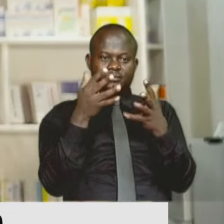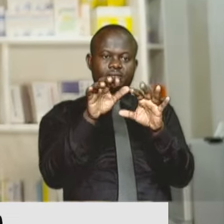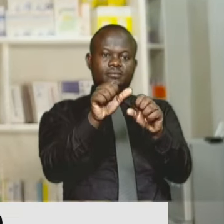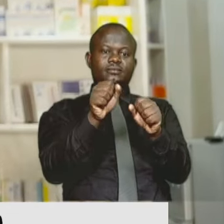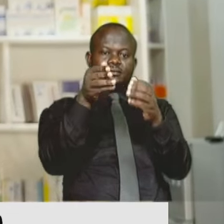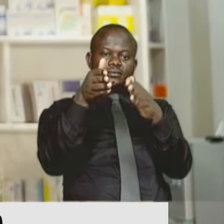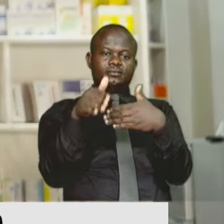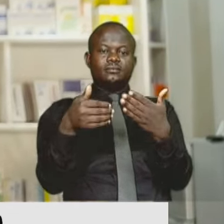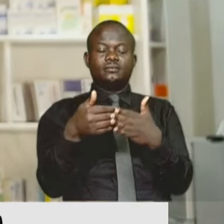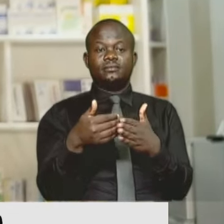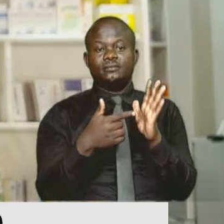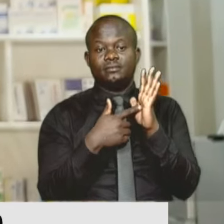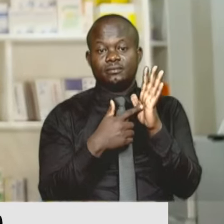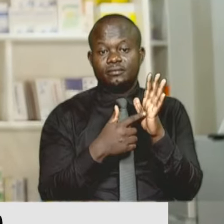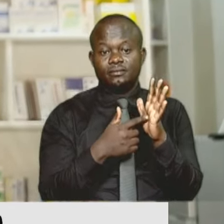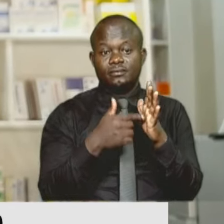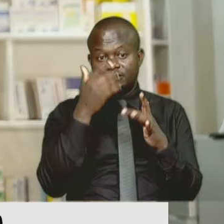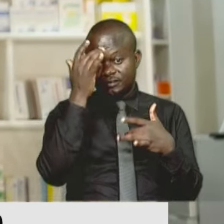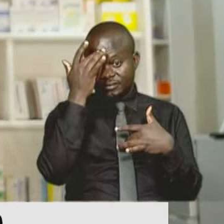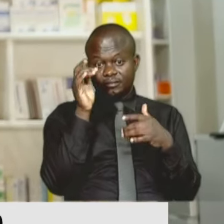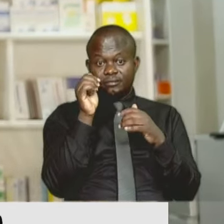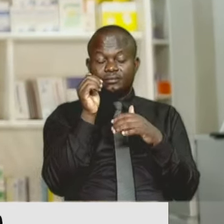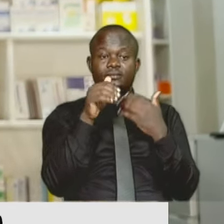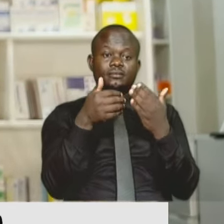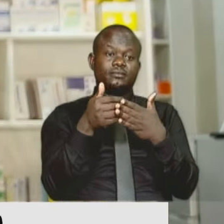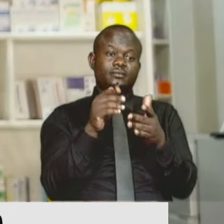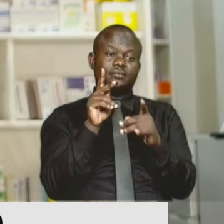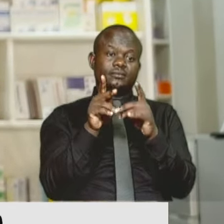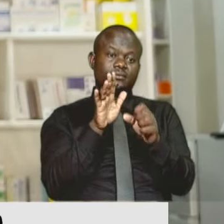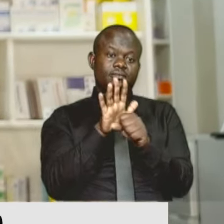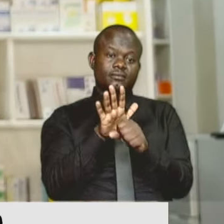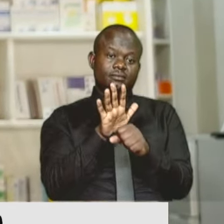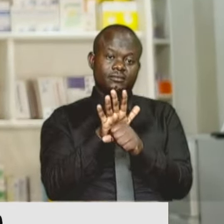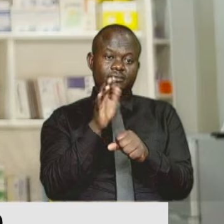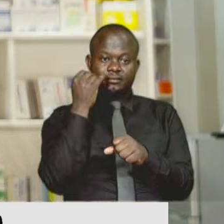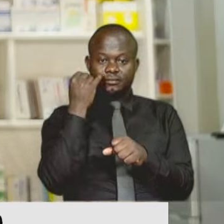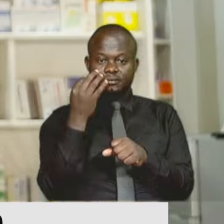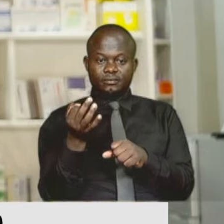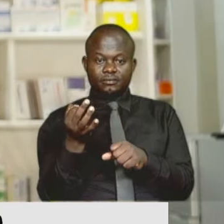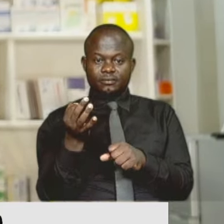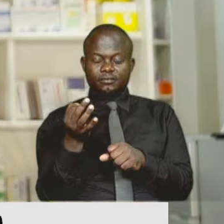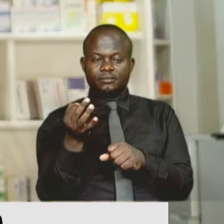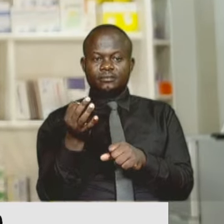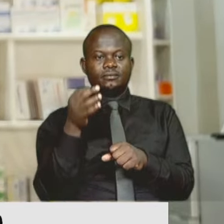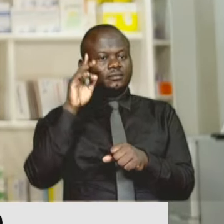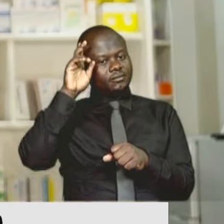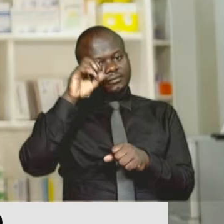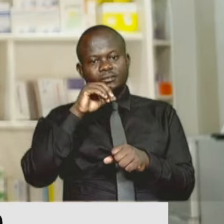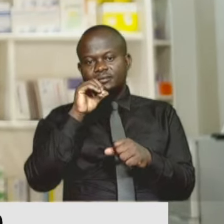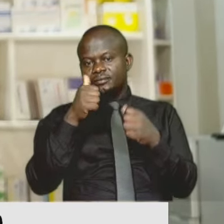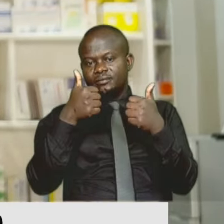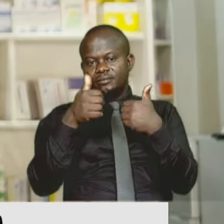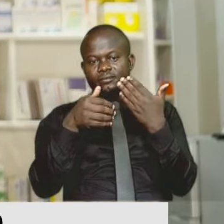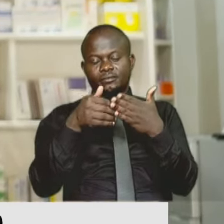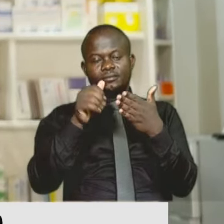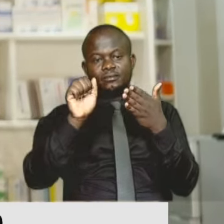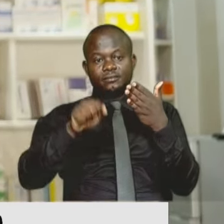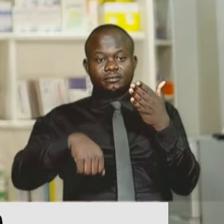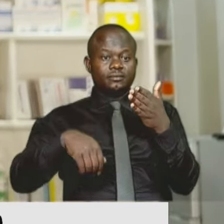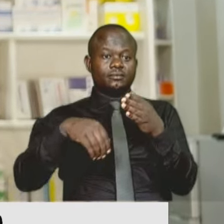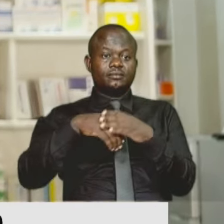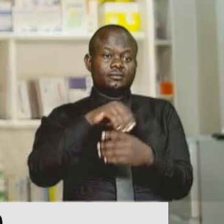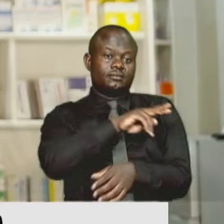kigira ibimenyetso nk'ibya malariya, hari abantu benshi iyo yumva atameze neza hagiye ashobora kwita muri farumasi